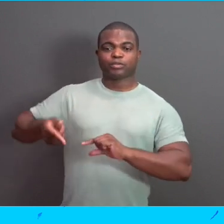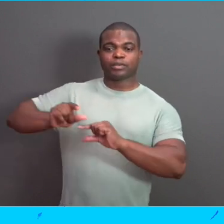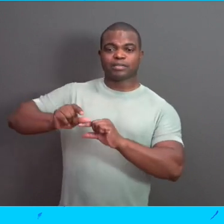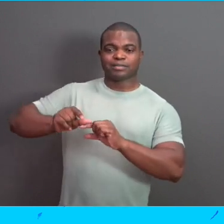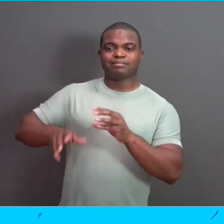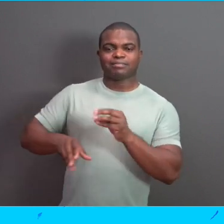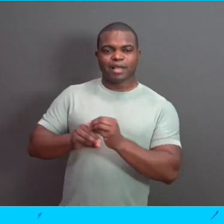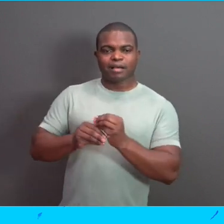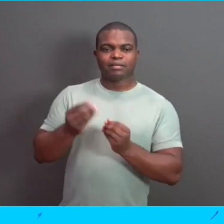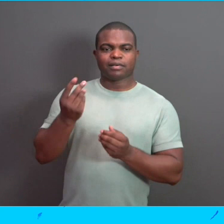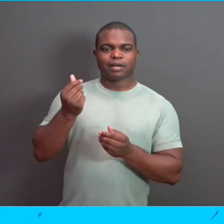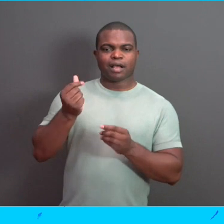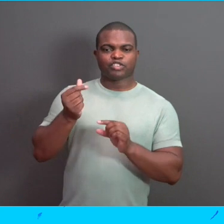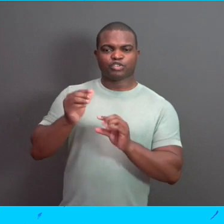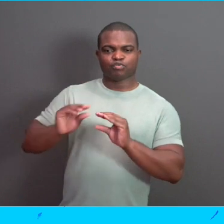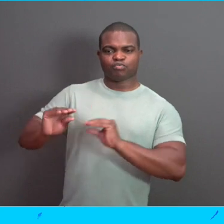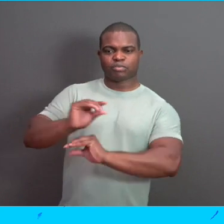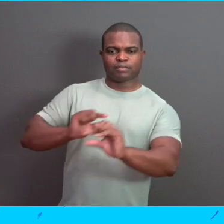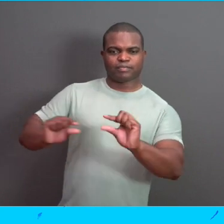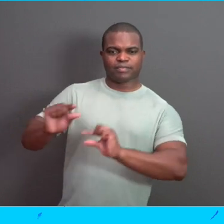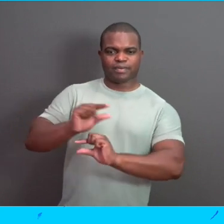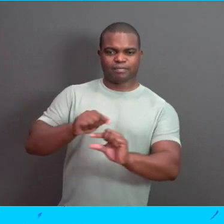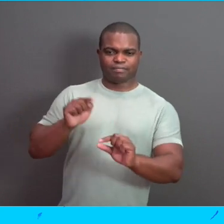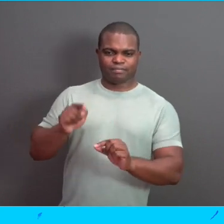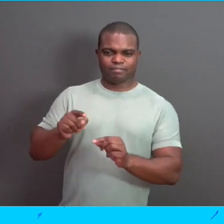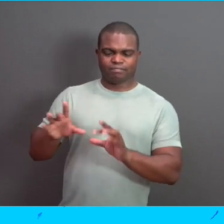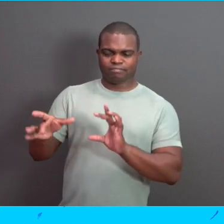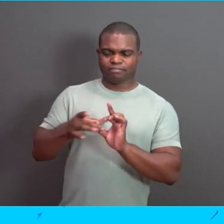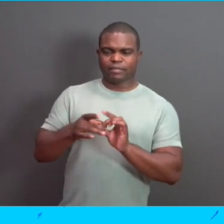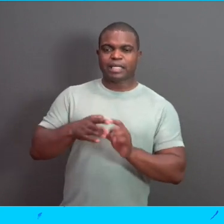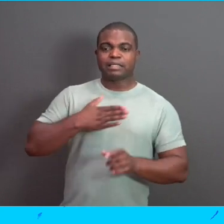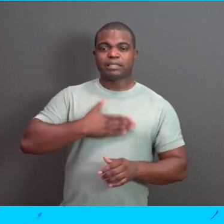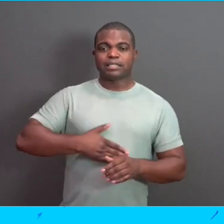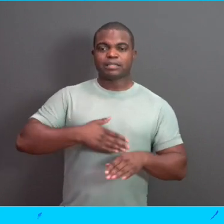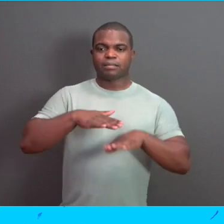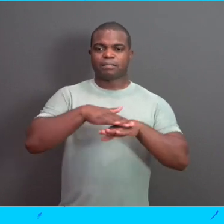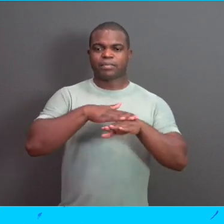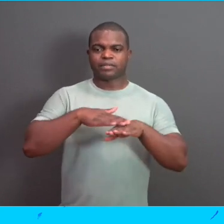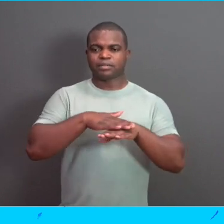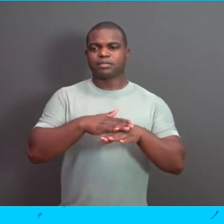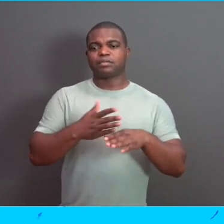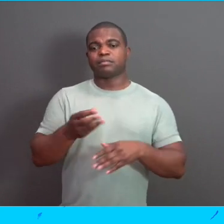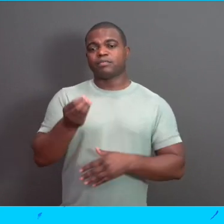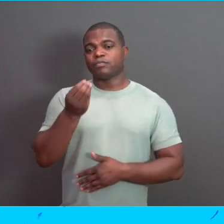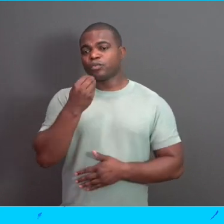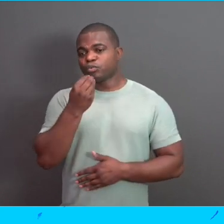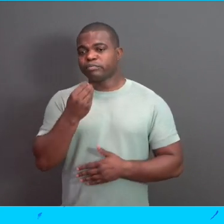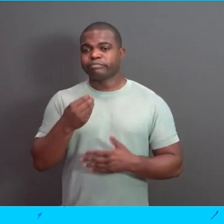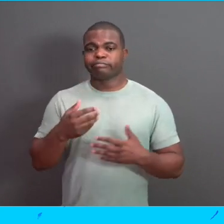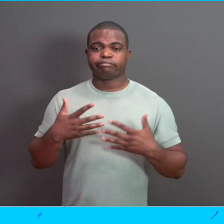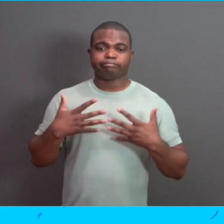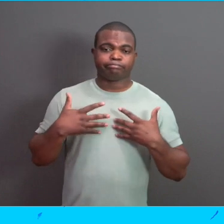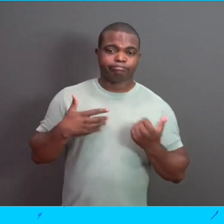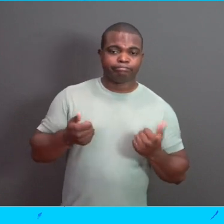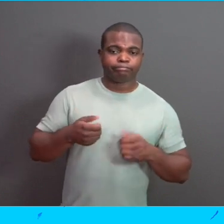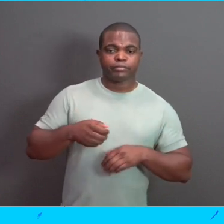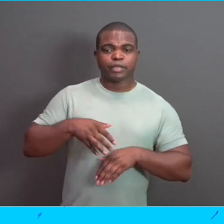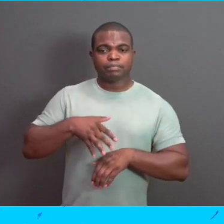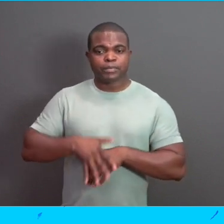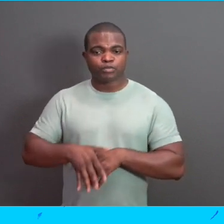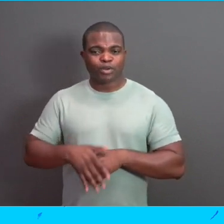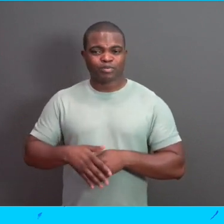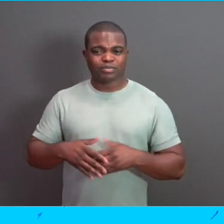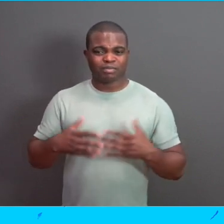la nutrition et l'alimentation. C'est quelque chose d'essentiel pour savoir quelles sont